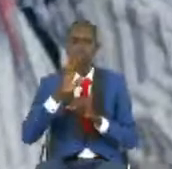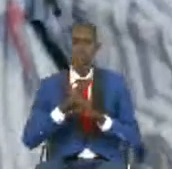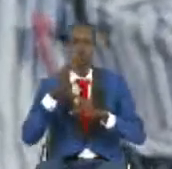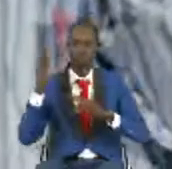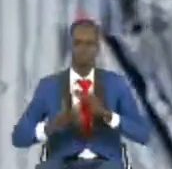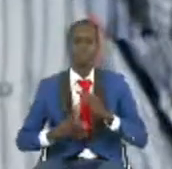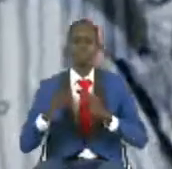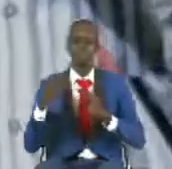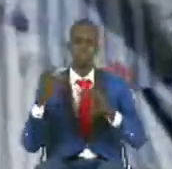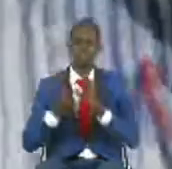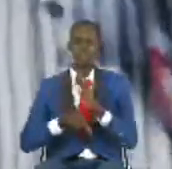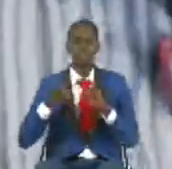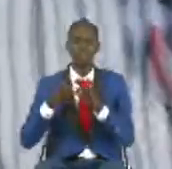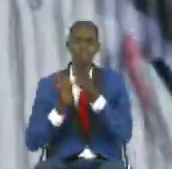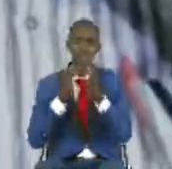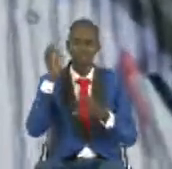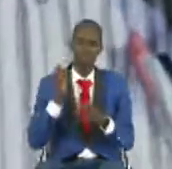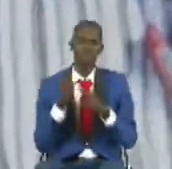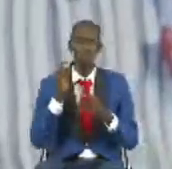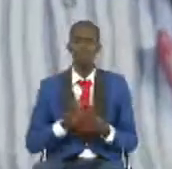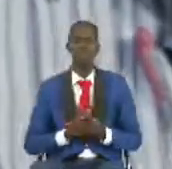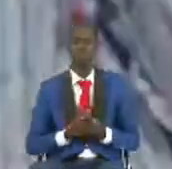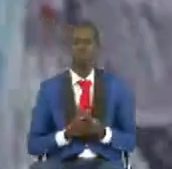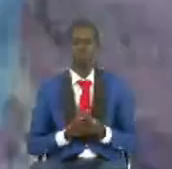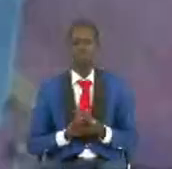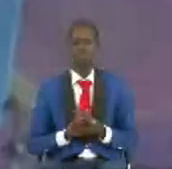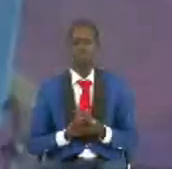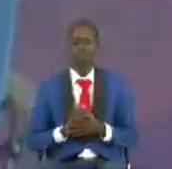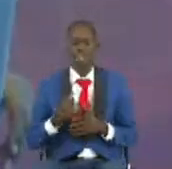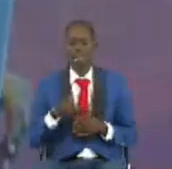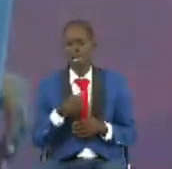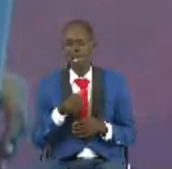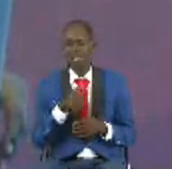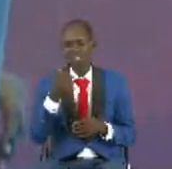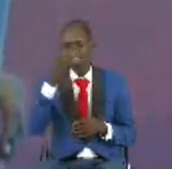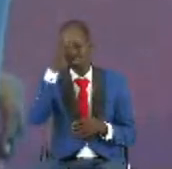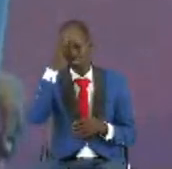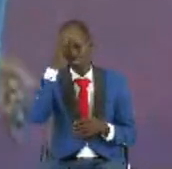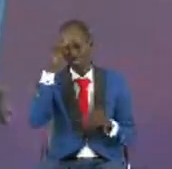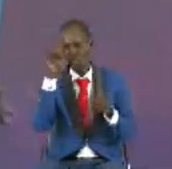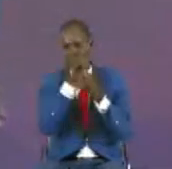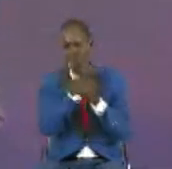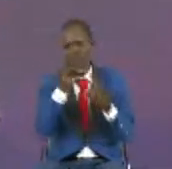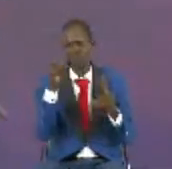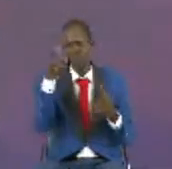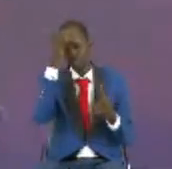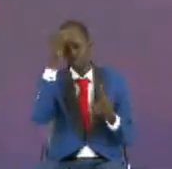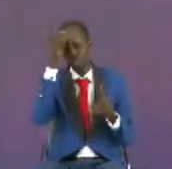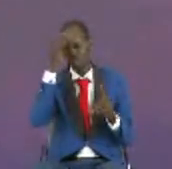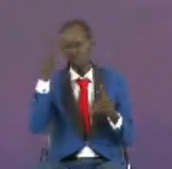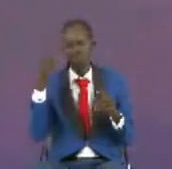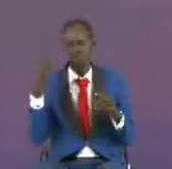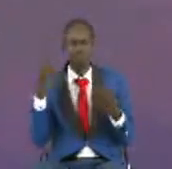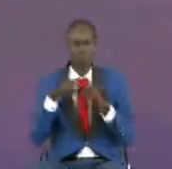ton corps complet au nom de Jésus. Toute affliction démoniaque, tourment démoniaque,